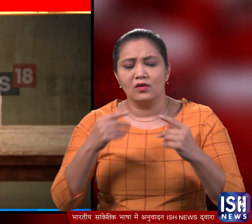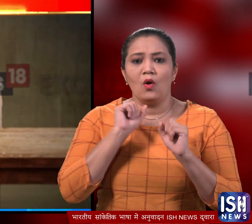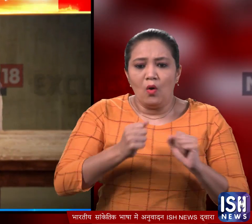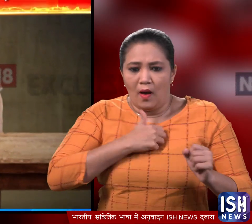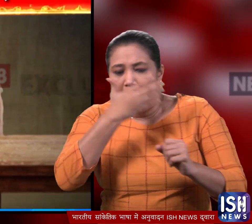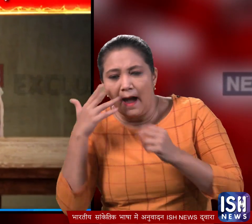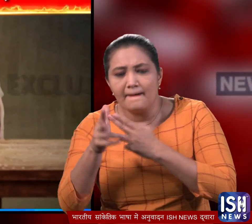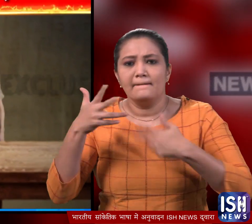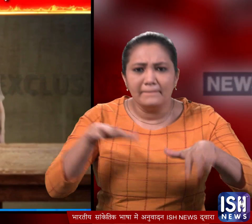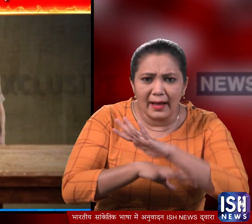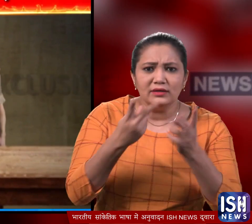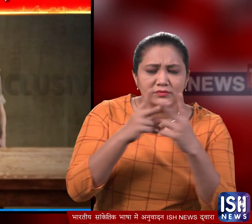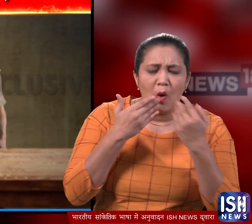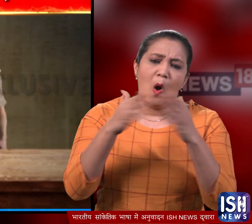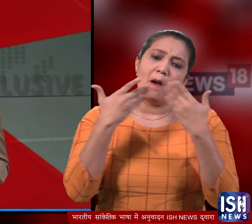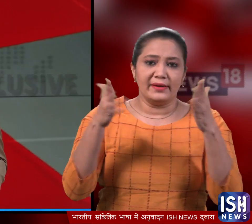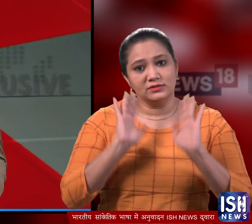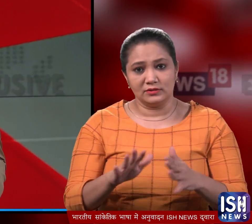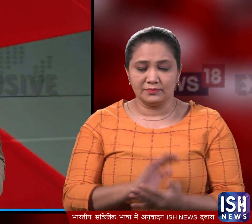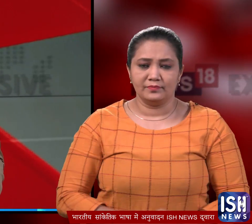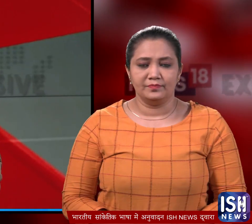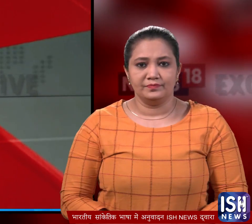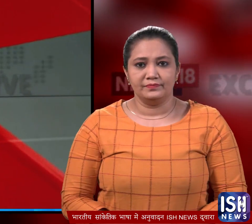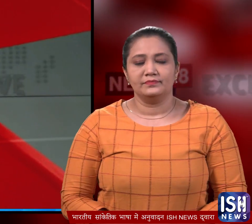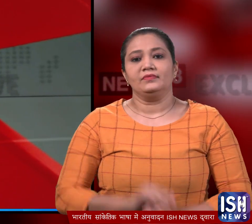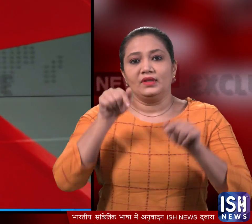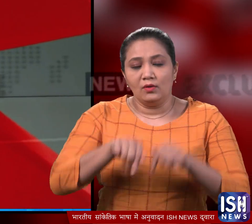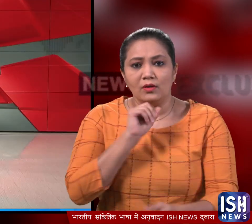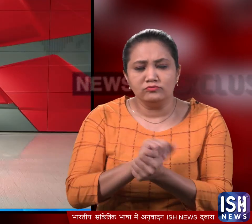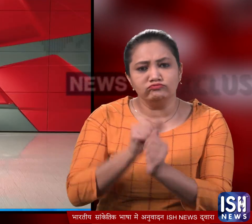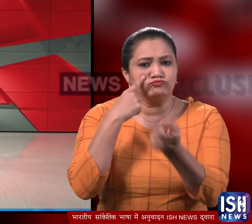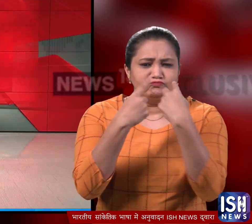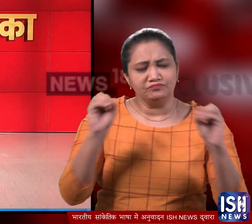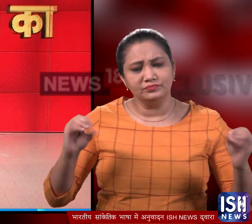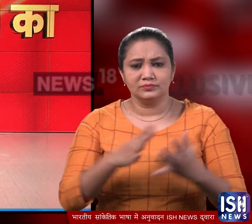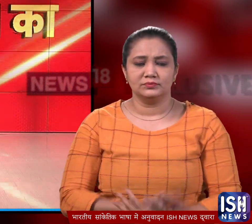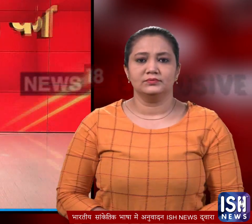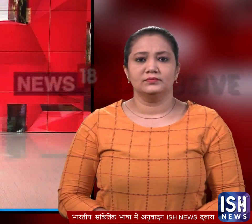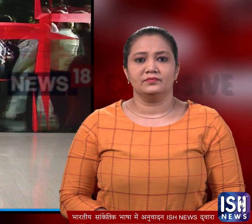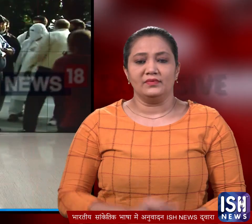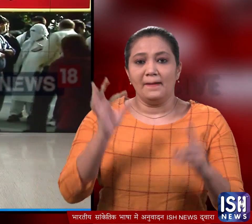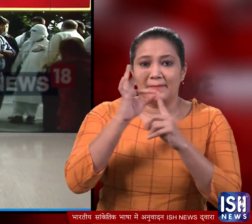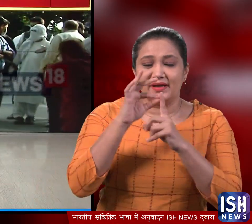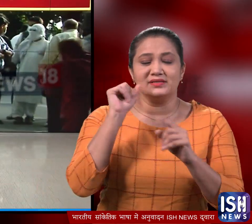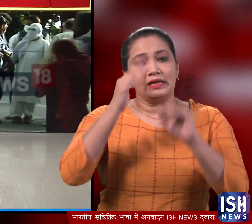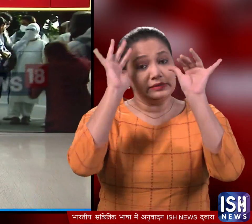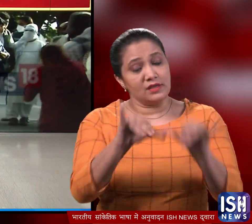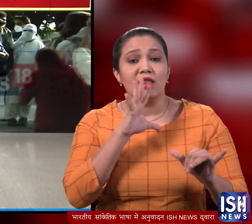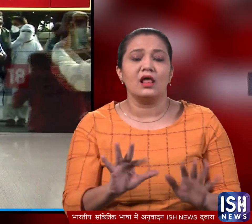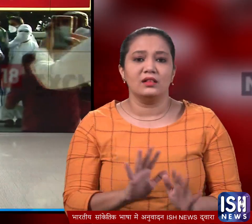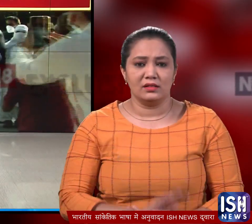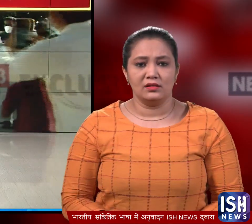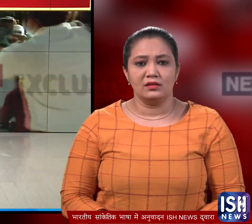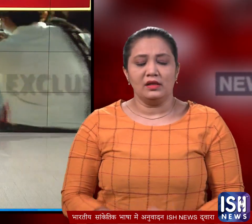अपने आतंक के प्लान से जुड़ी कई बातें बताई, जिनकी तह तक पहुंचने के लिए पुलिस ने जांच शुरू कर दी। कहा जा रहा है कि पाकिस्तान का रहने वाला